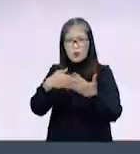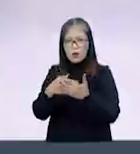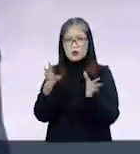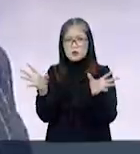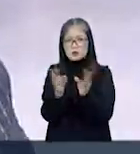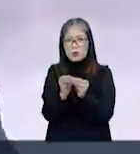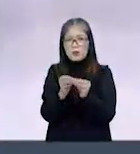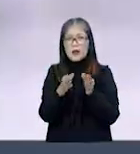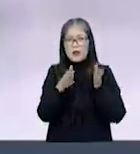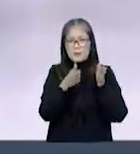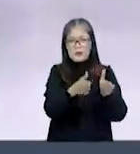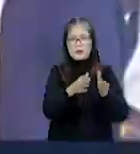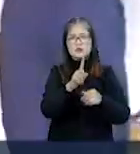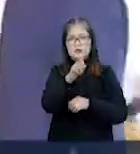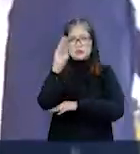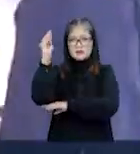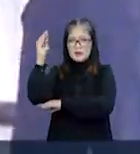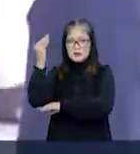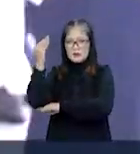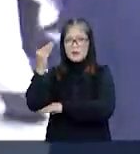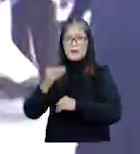daop 1 Jakarta sudah terisi penuh